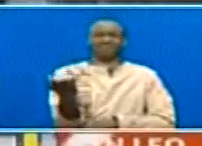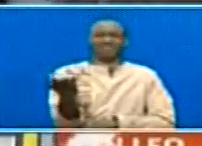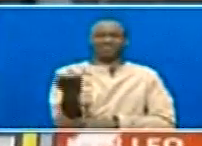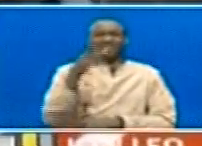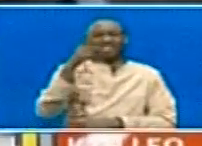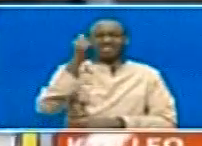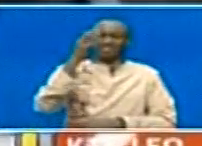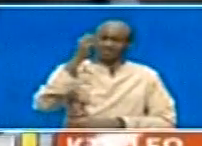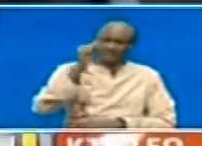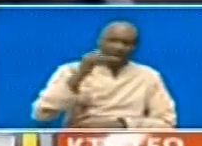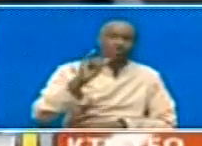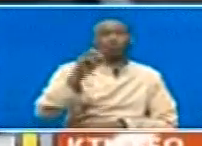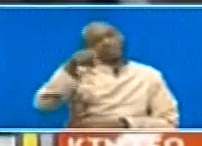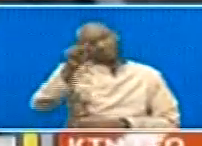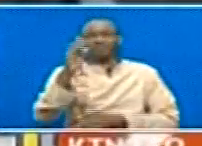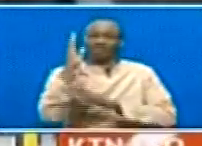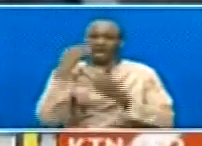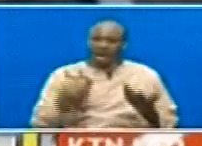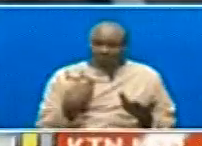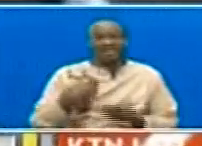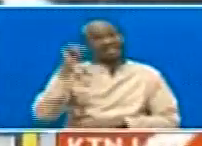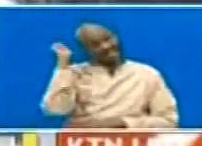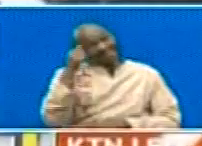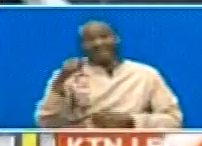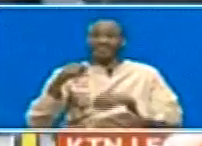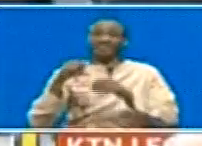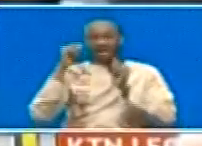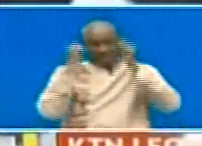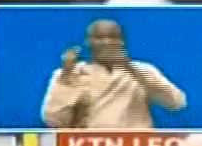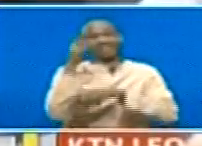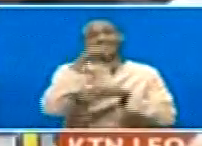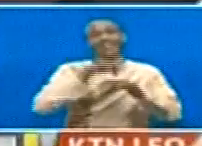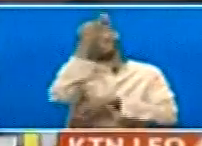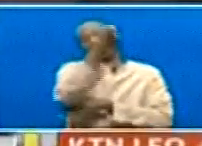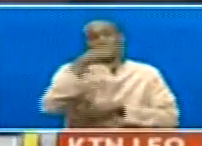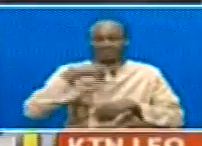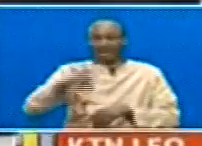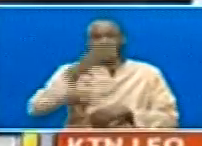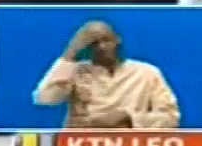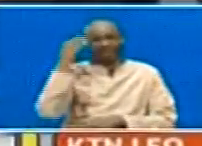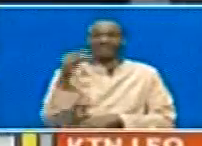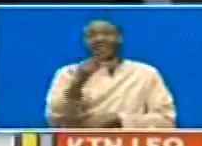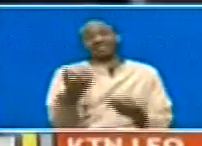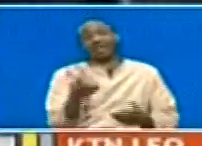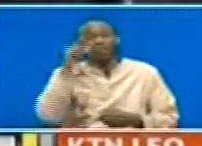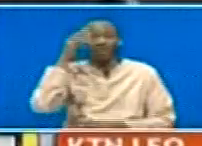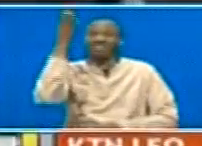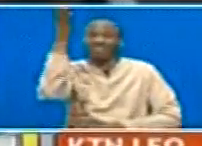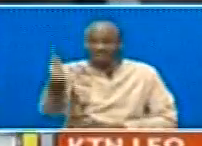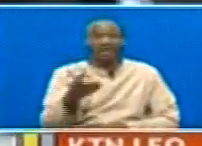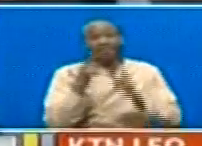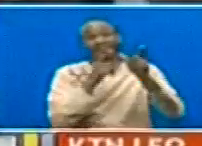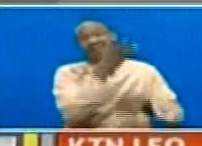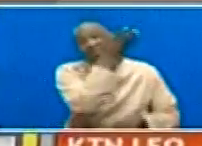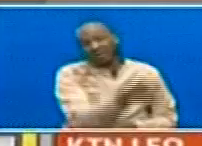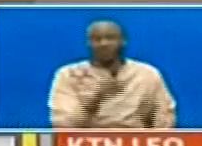yuko na usalama, jeshi ya Kenya inachunga huko, Garissa inachomeka, Nairobi ndio hivyo, Mombasa ndio hivyo, Mandera ndio hivyo.